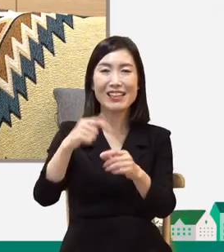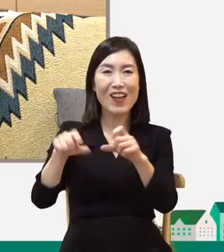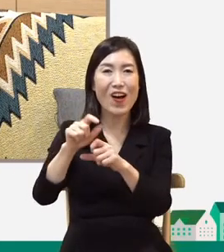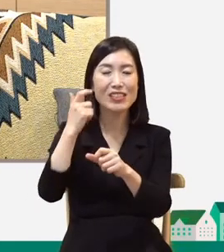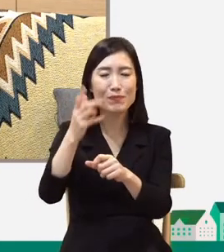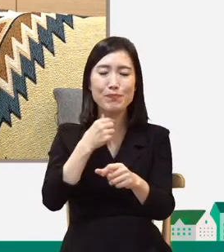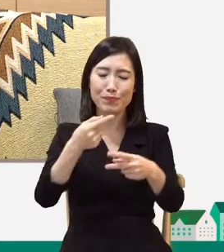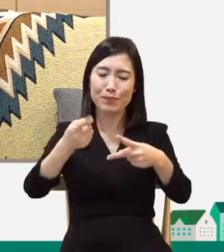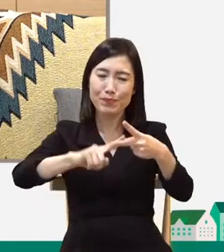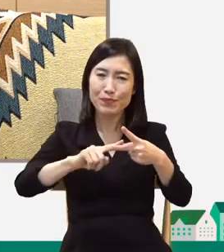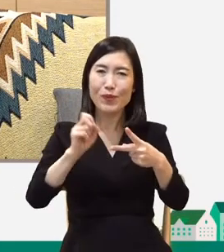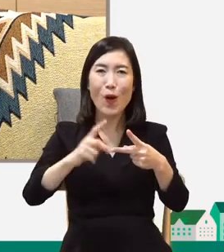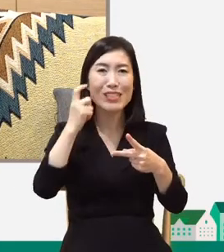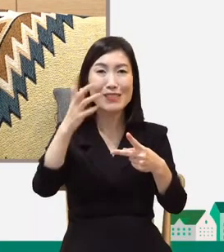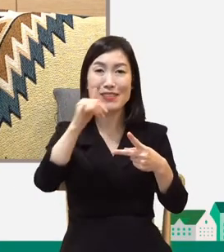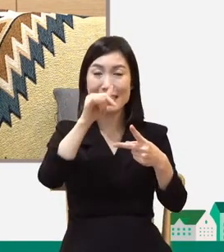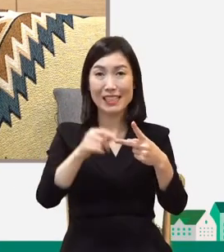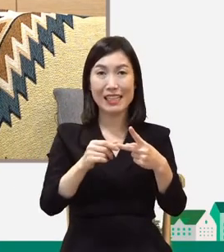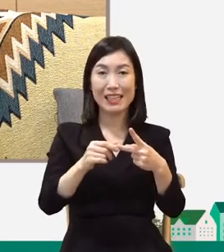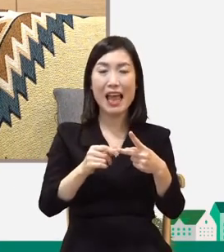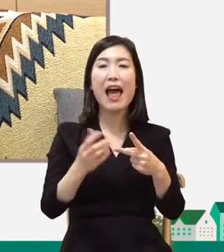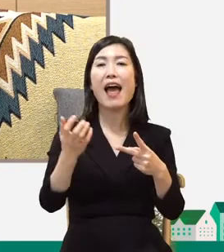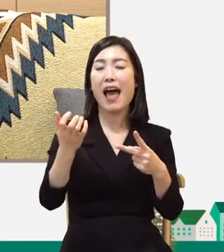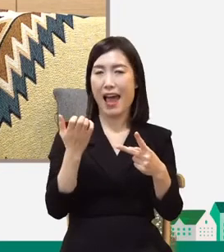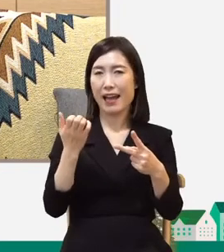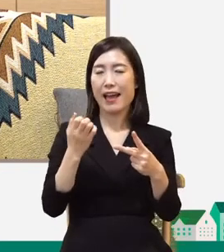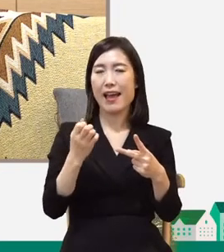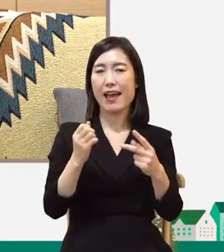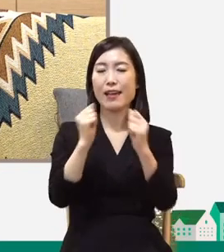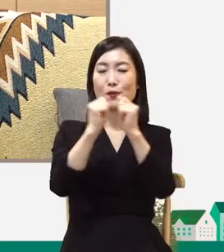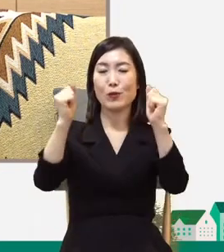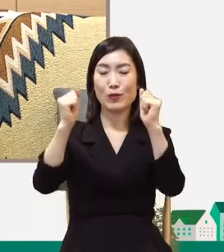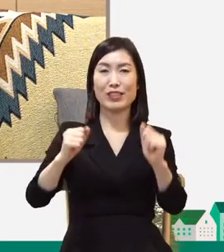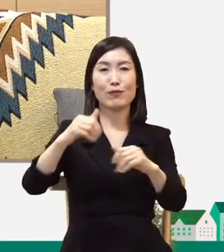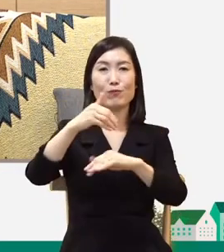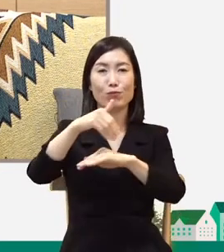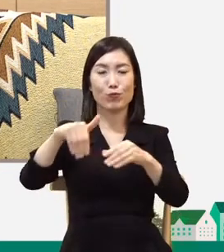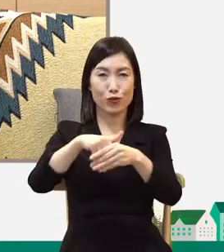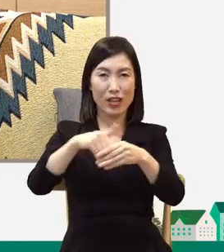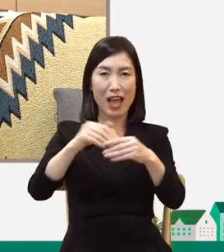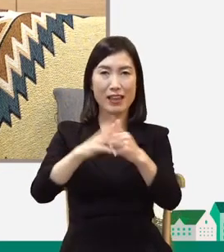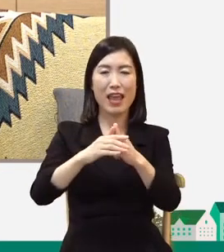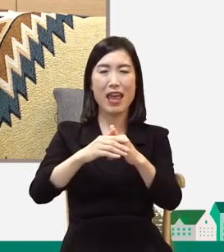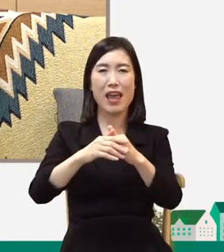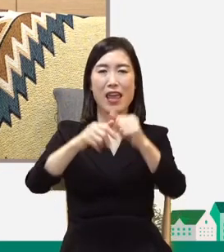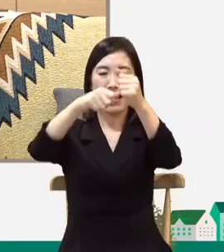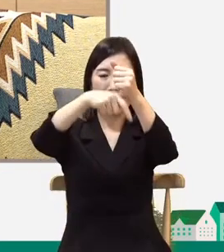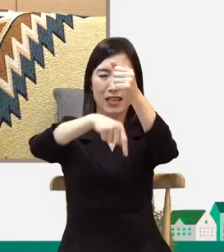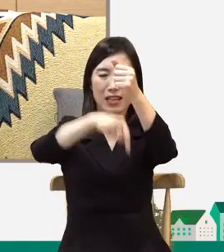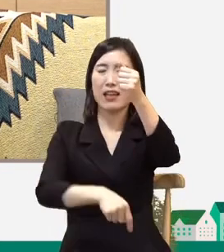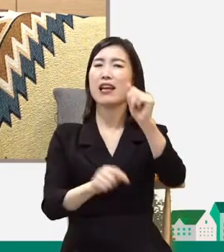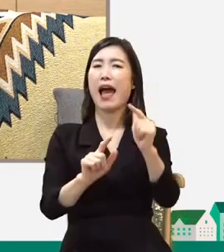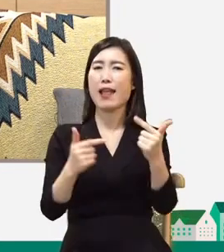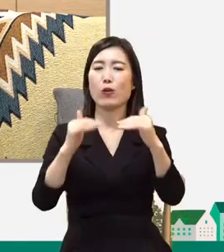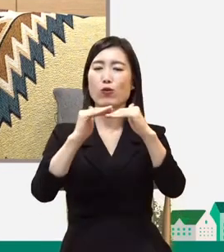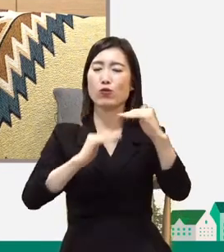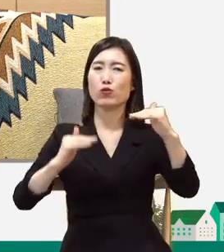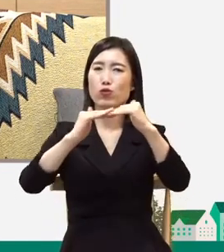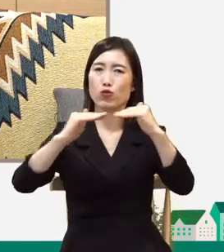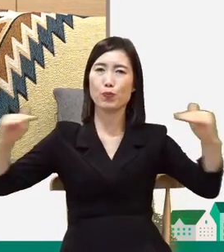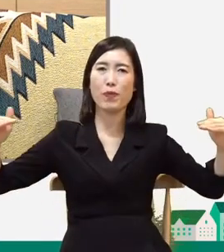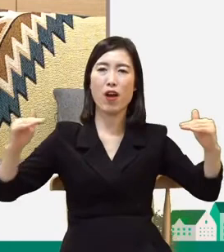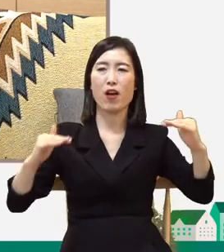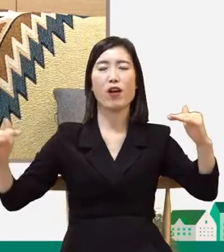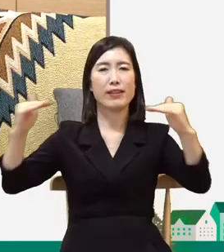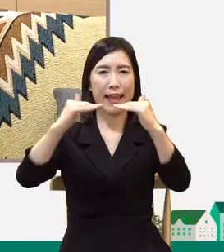질문을 같이 왔어요. 아까 수평적 조직 문화가 필요하다고 얘기를 하셨던데 구체적으로 어떤 것을